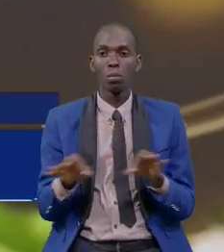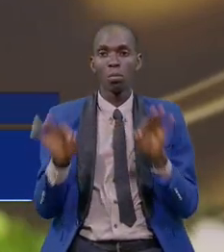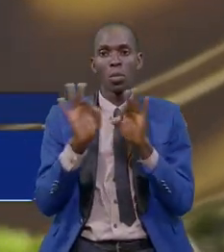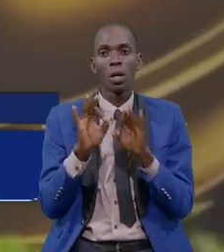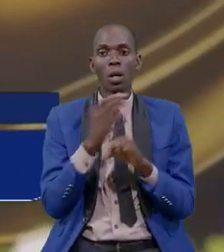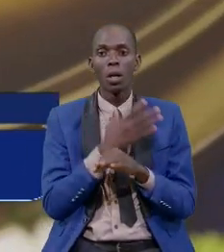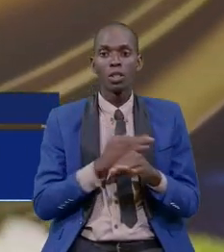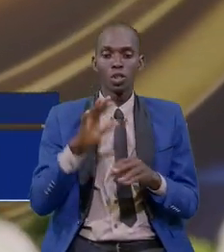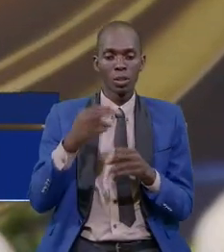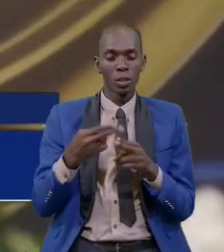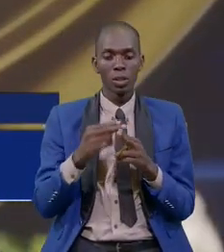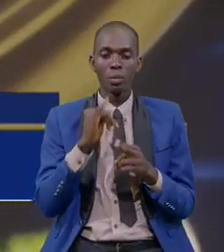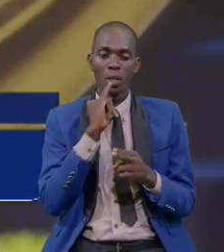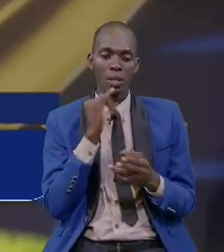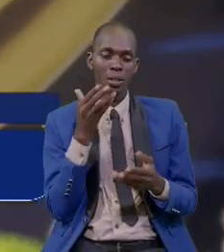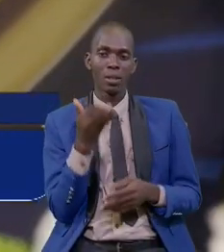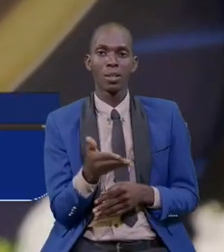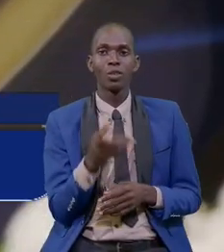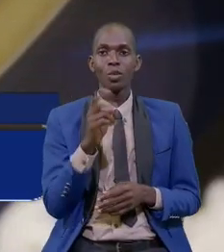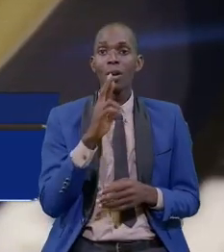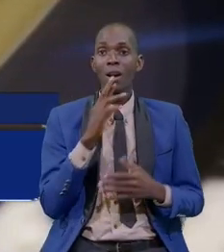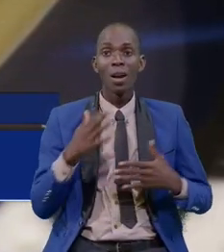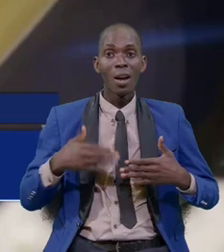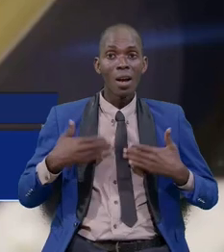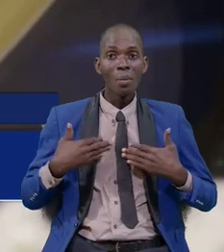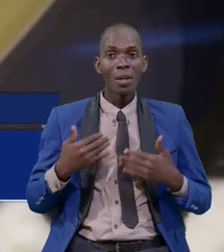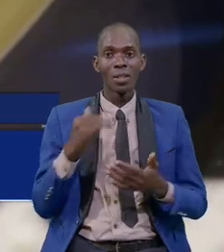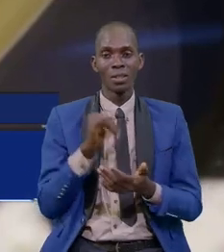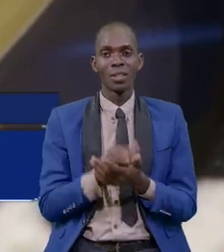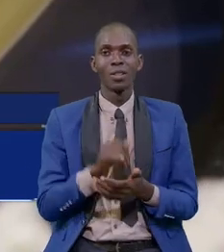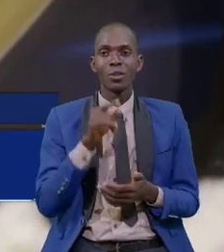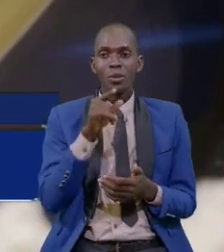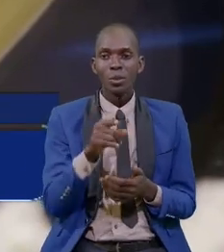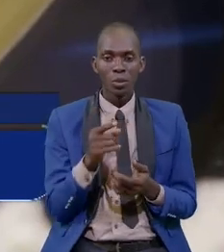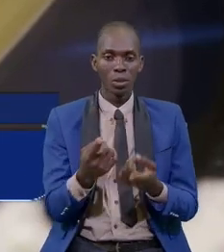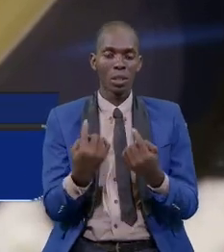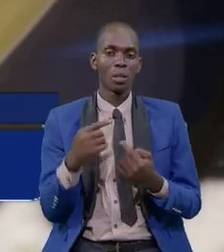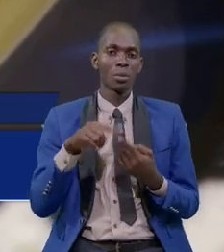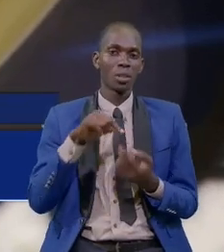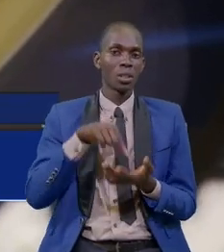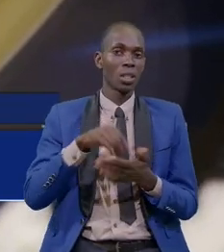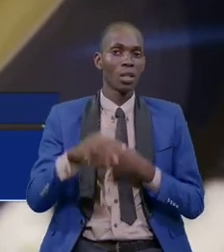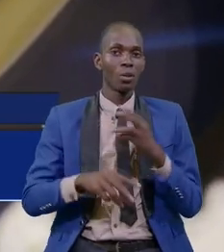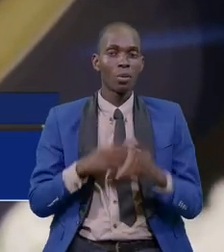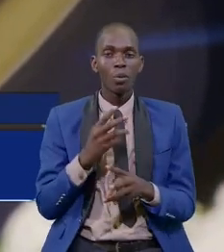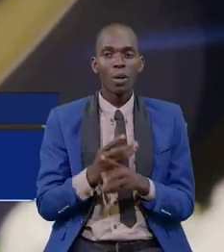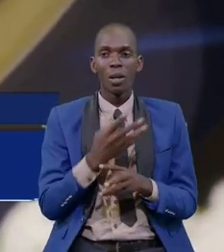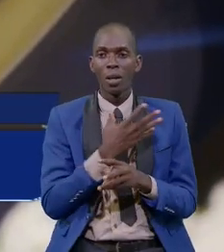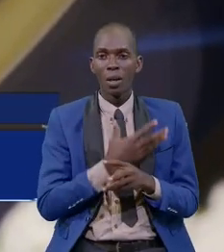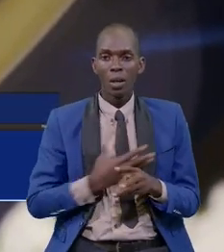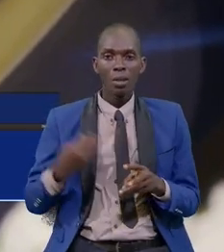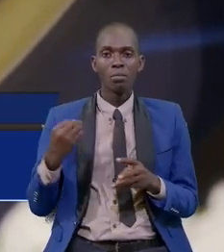vous, votre nom est là. Vous serez heureux que vous n'êtes pas venu dans ce monde inutilement et que vous avez